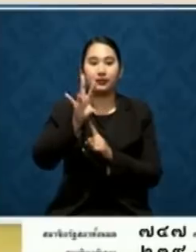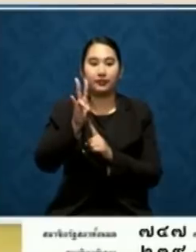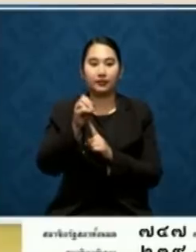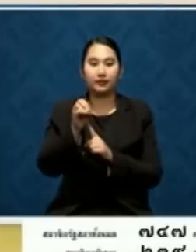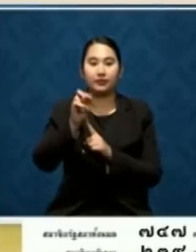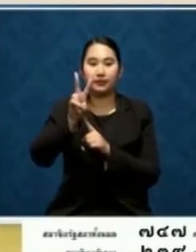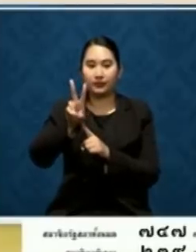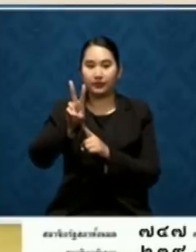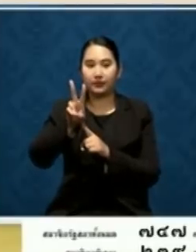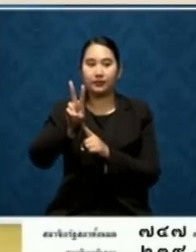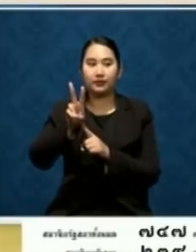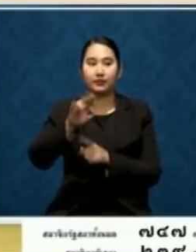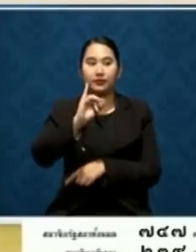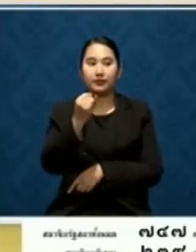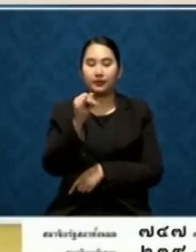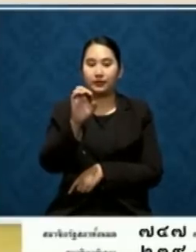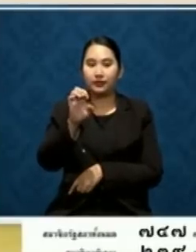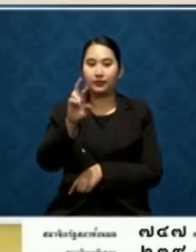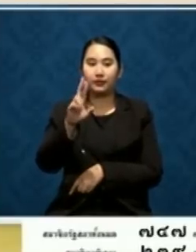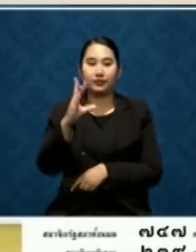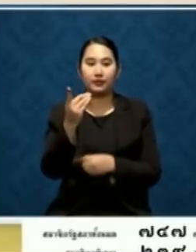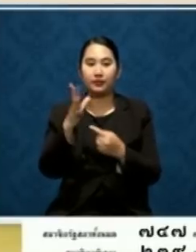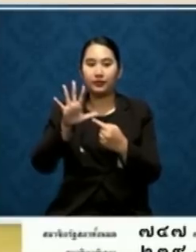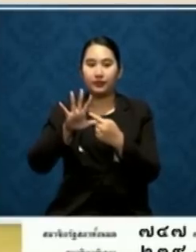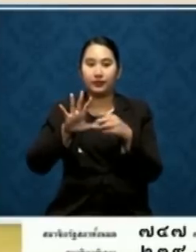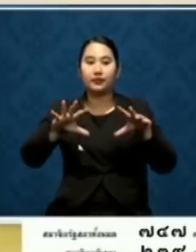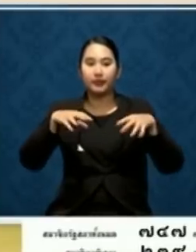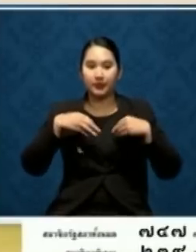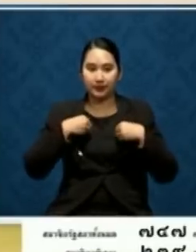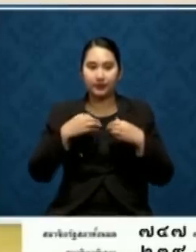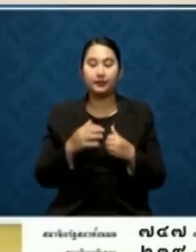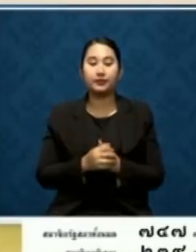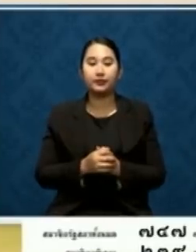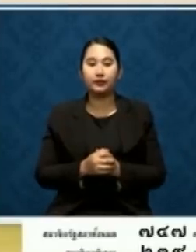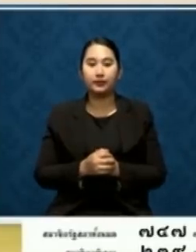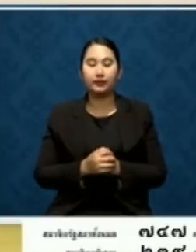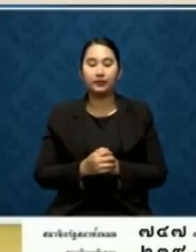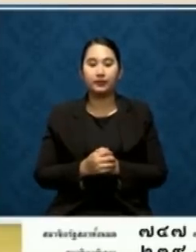72นางจิรดาสงประชา เห็นชอบค่ะ